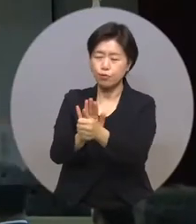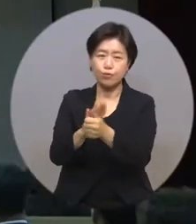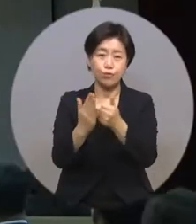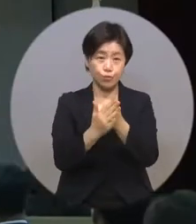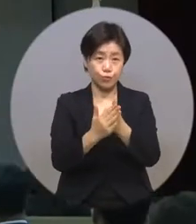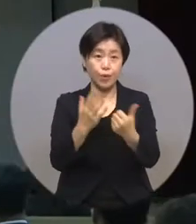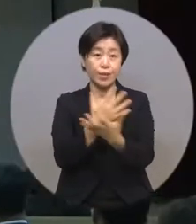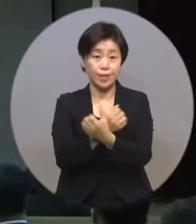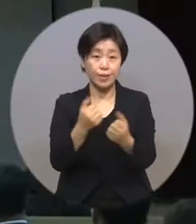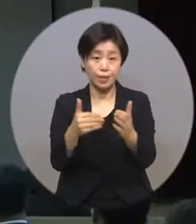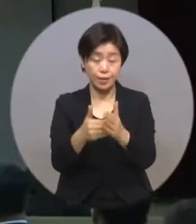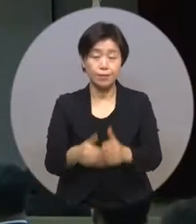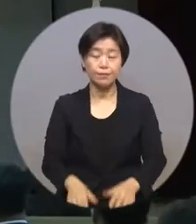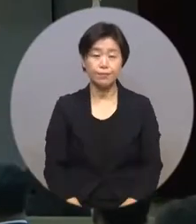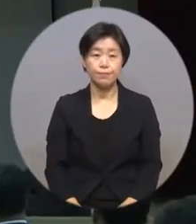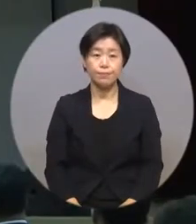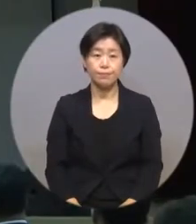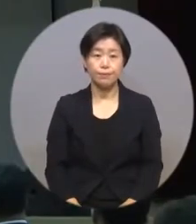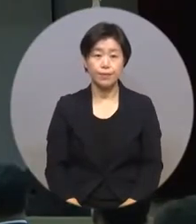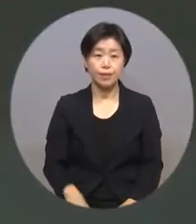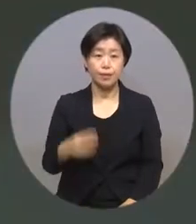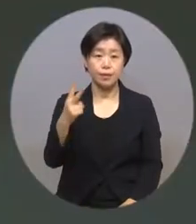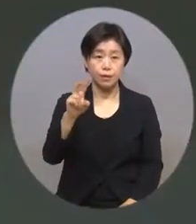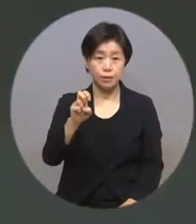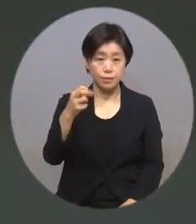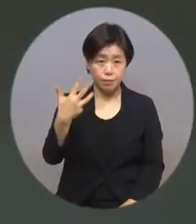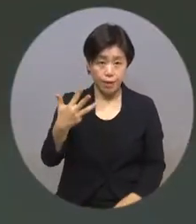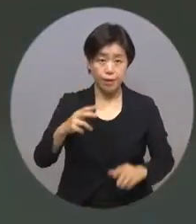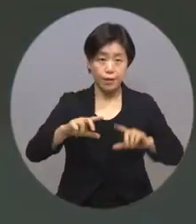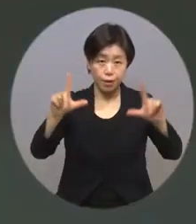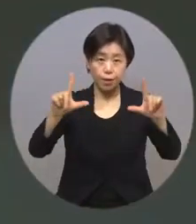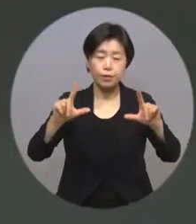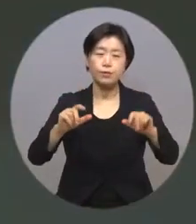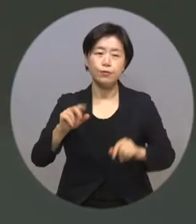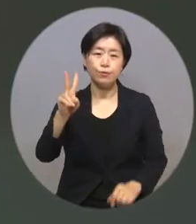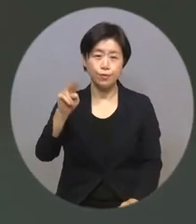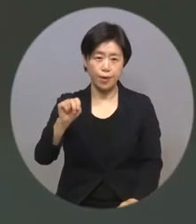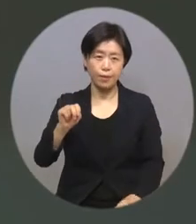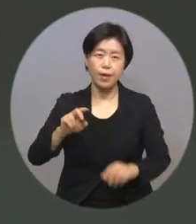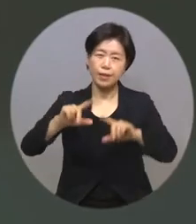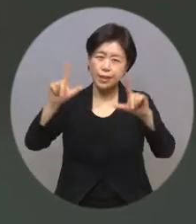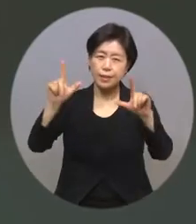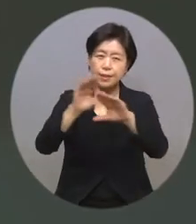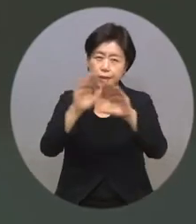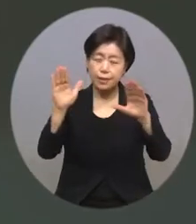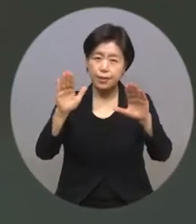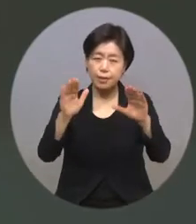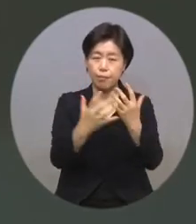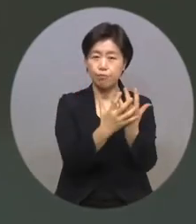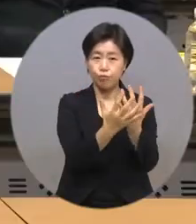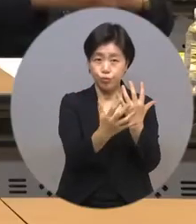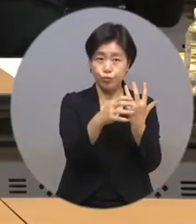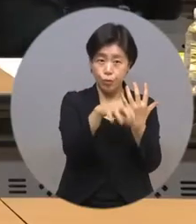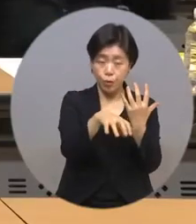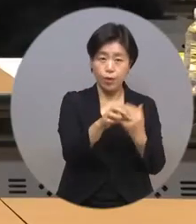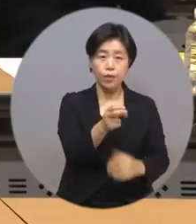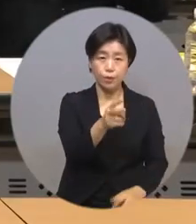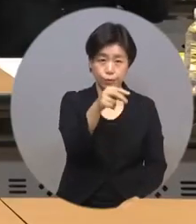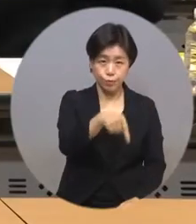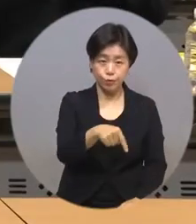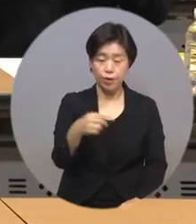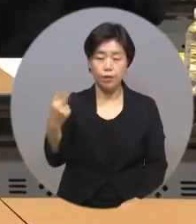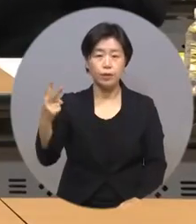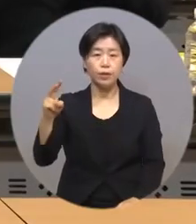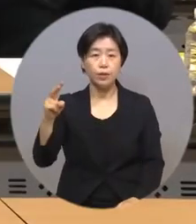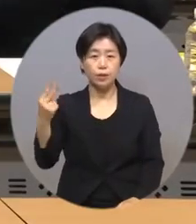여수시는 부산시와 함께 2028년 유엔 기후변화 협약 당사국 총회는 여수에,